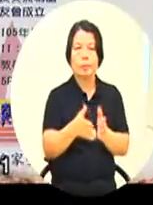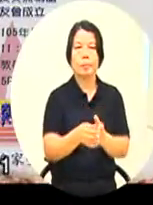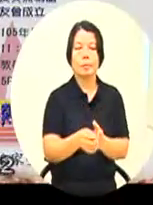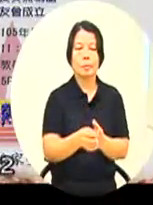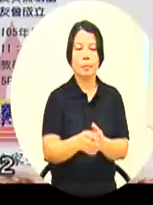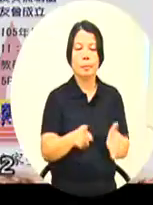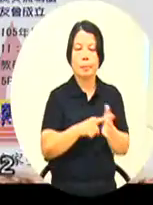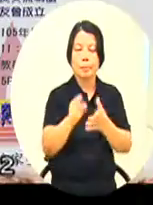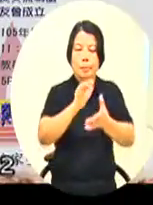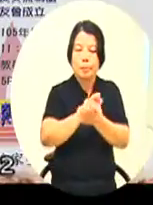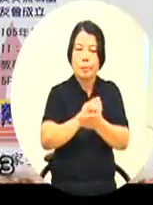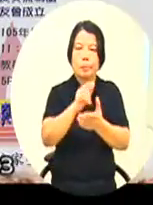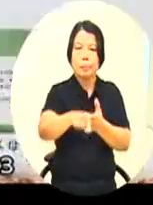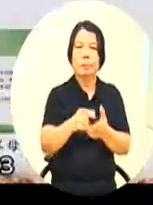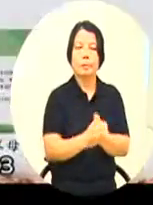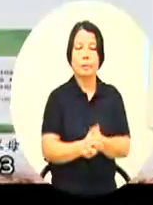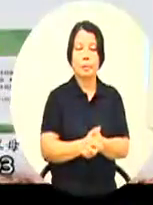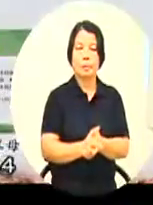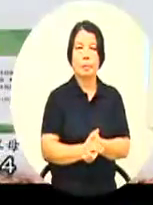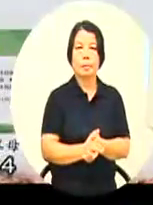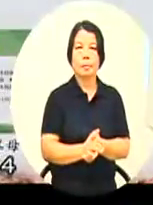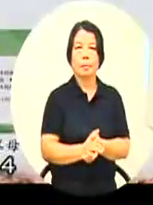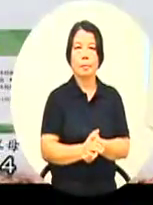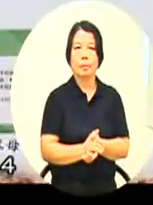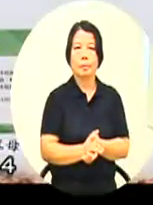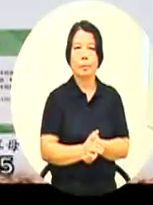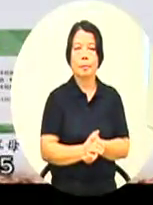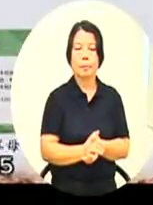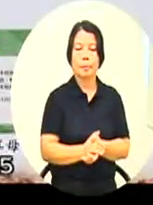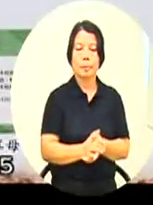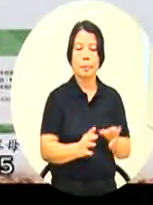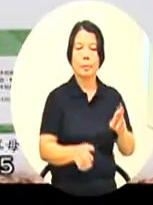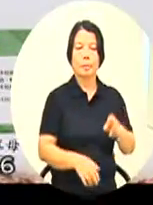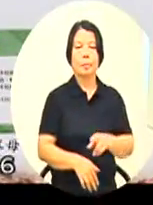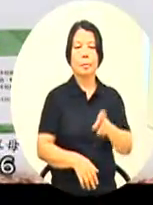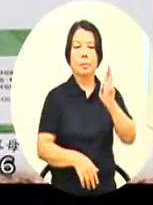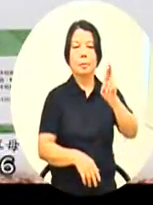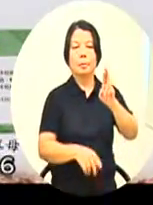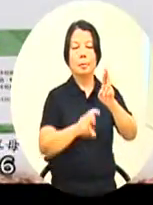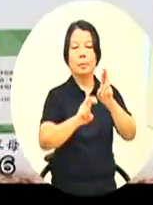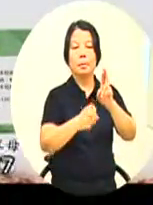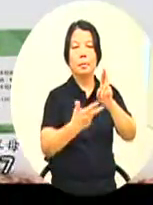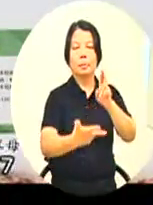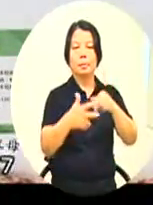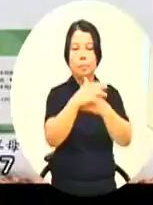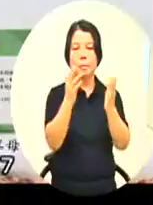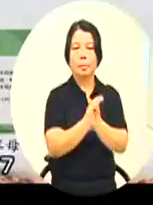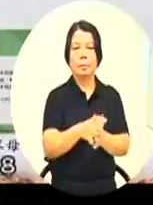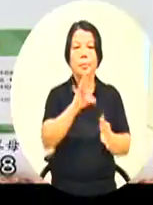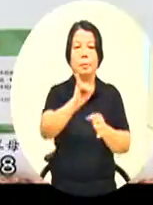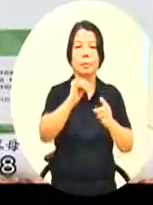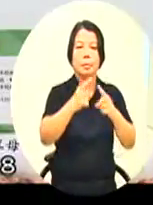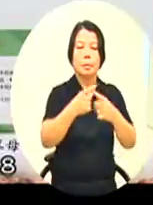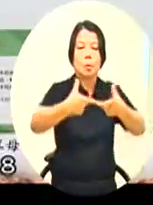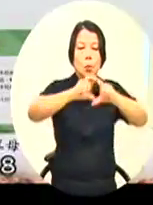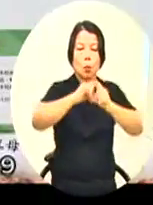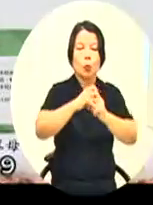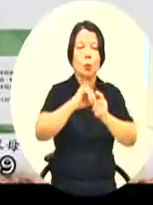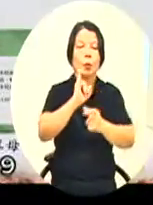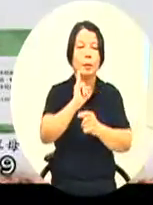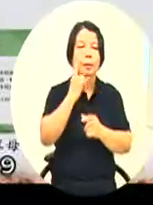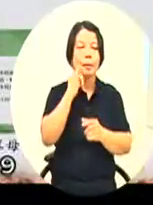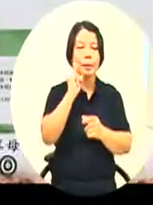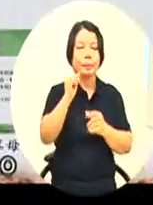一页，我希望在在12月17号的时候办那个千人回娘家的活动，那现在好